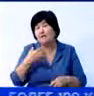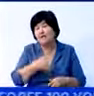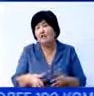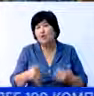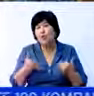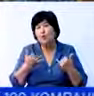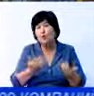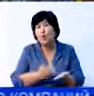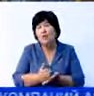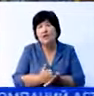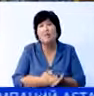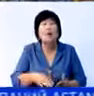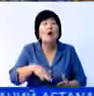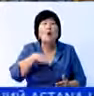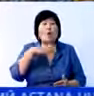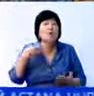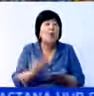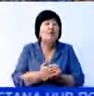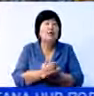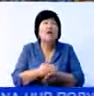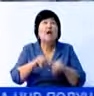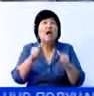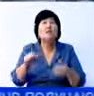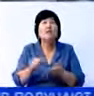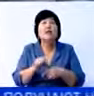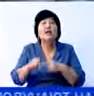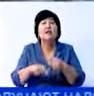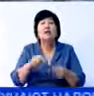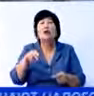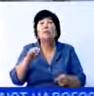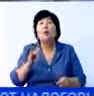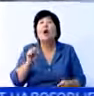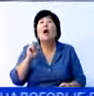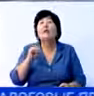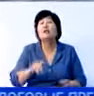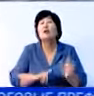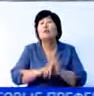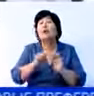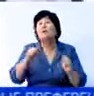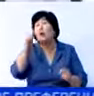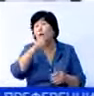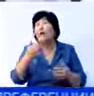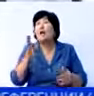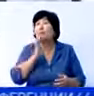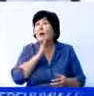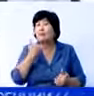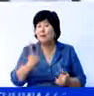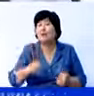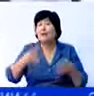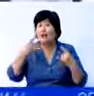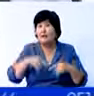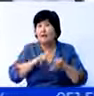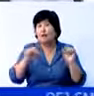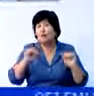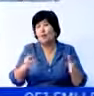услуги. Новая услуга оформления документов через ProActive появилась больше года назад. И теперь мамы прямо в стенах роддома